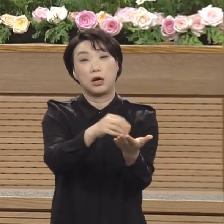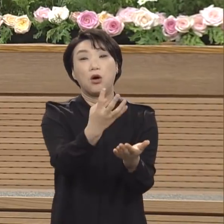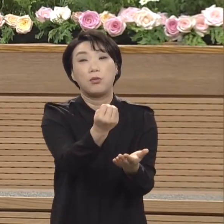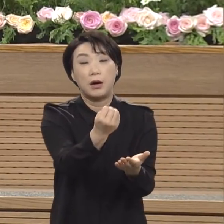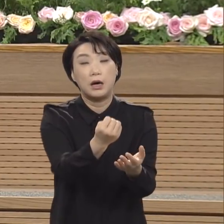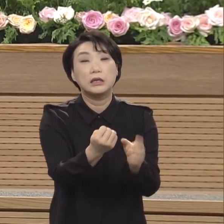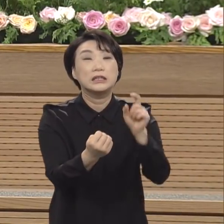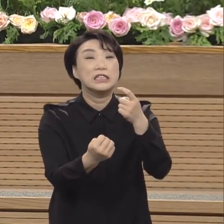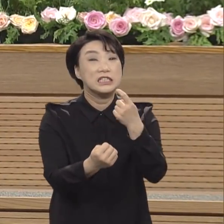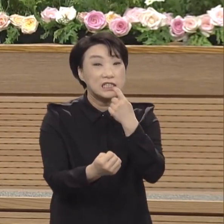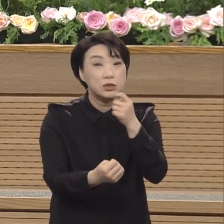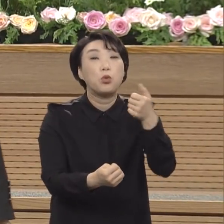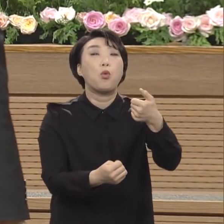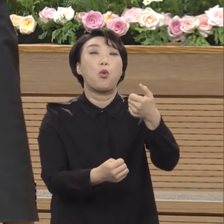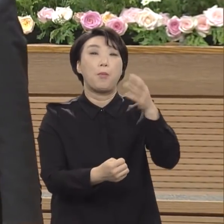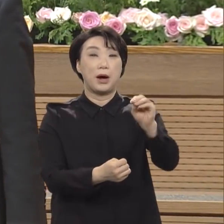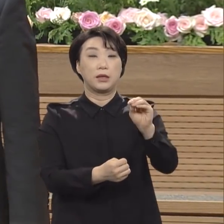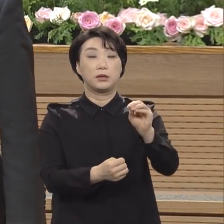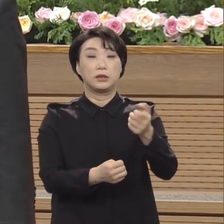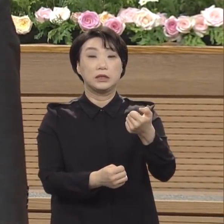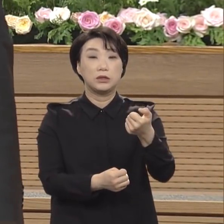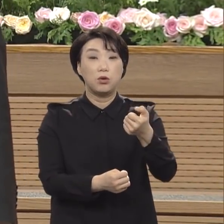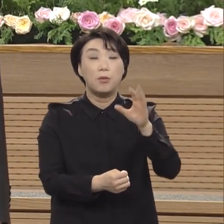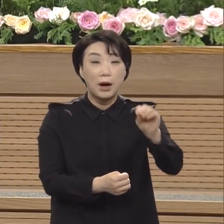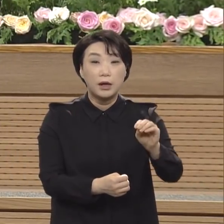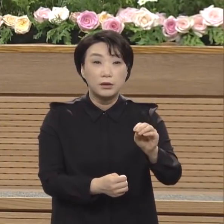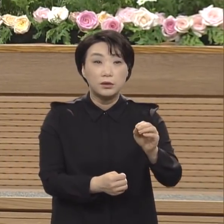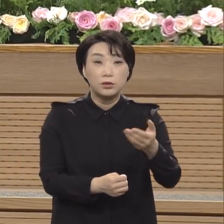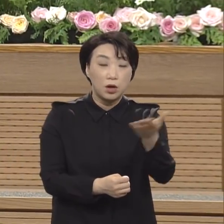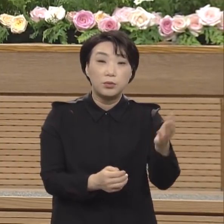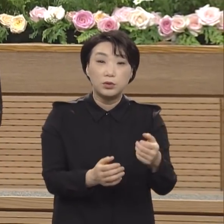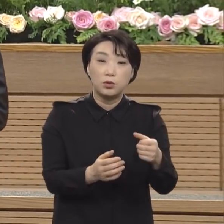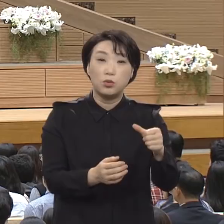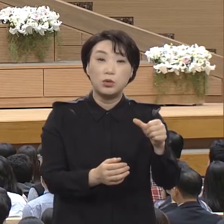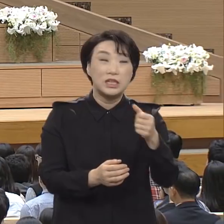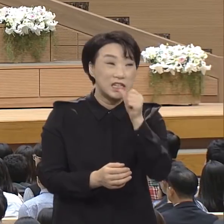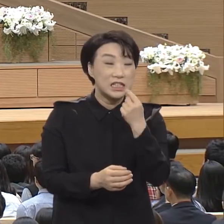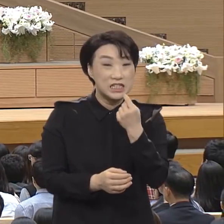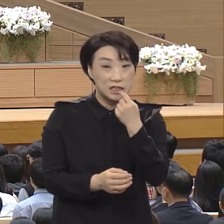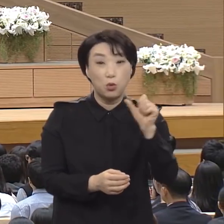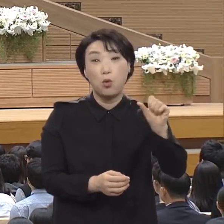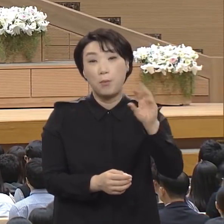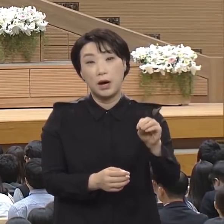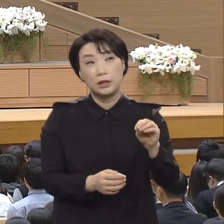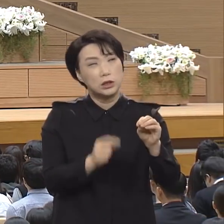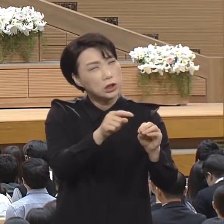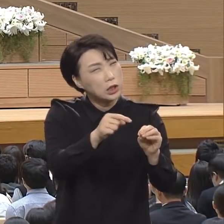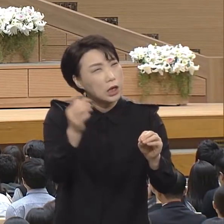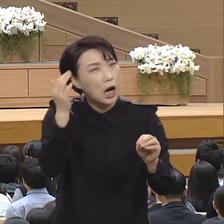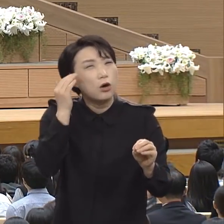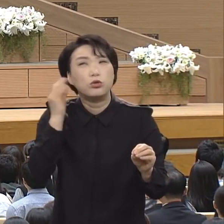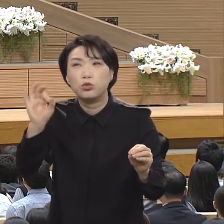이렇게 말했는데 그 돈을 우리나라 돈으로 한다면 부전에 의하면